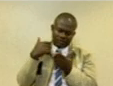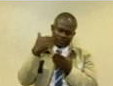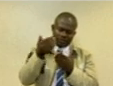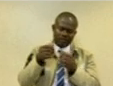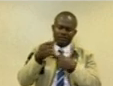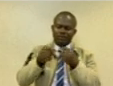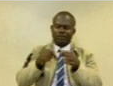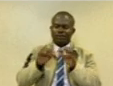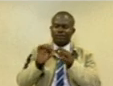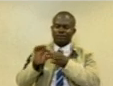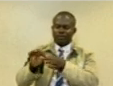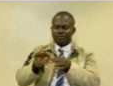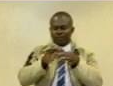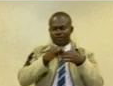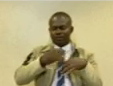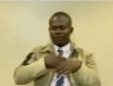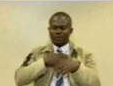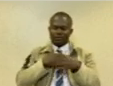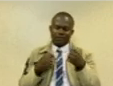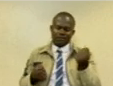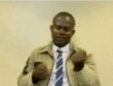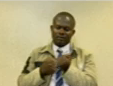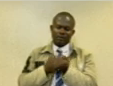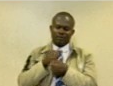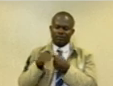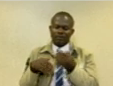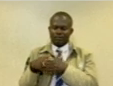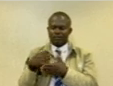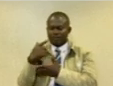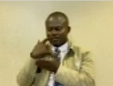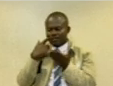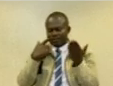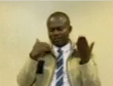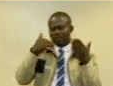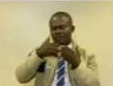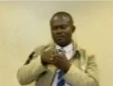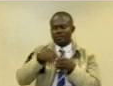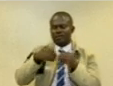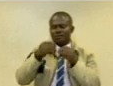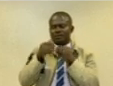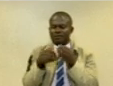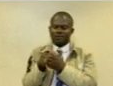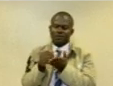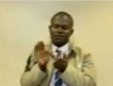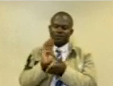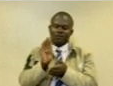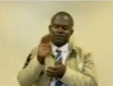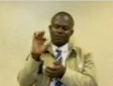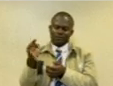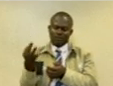ubu bufatanye twishimiye gutera inkunga ku buryo hari naho bizagera tugatanga miliyari